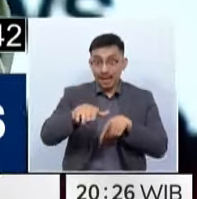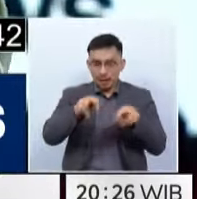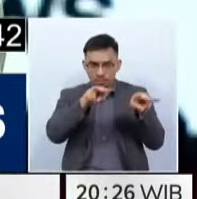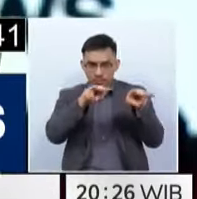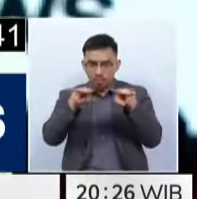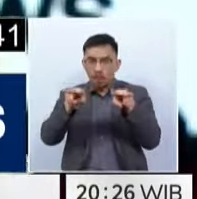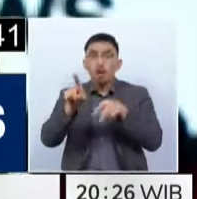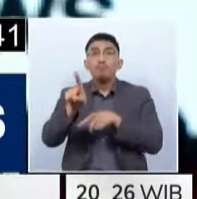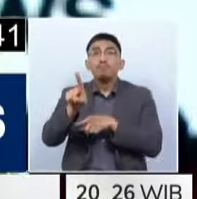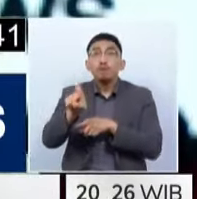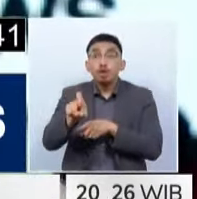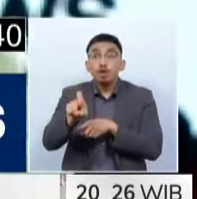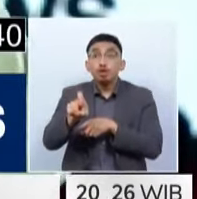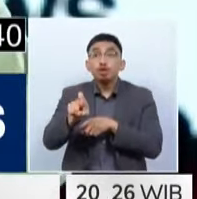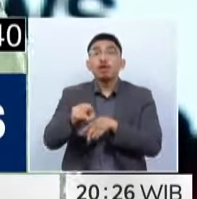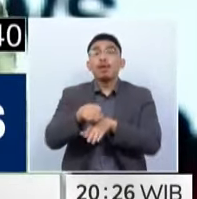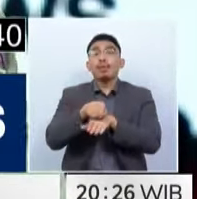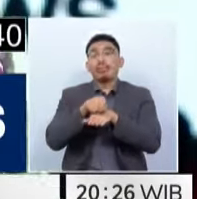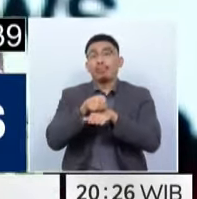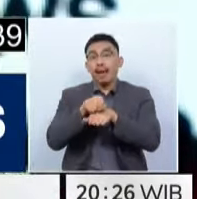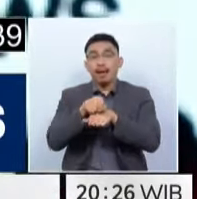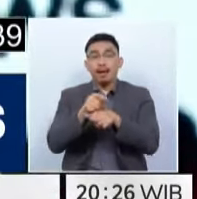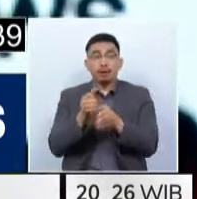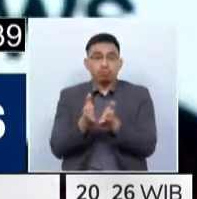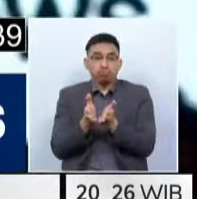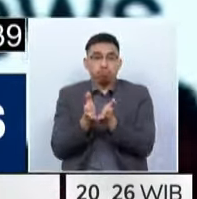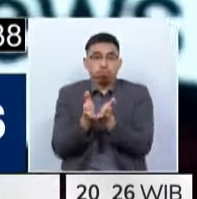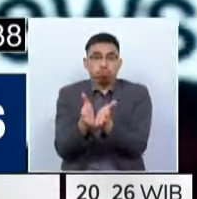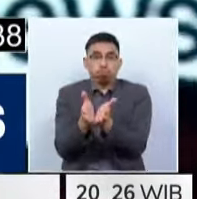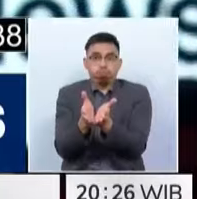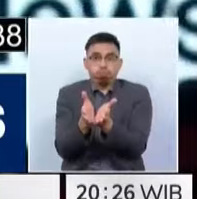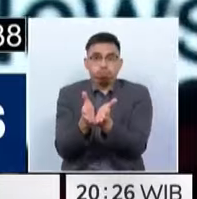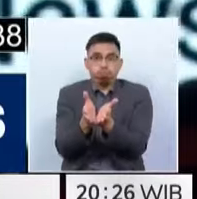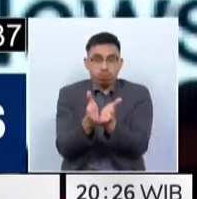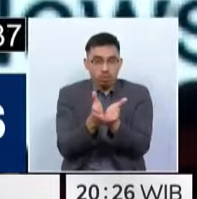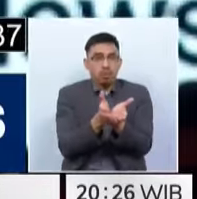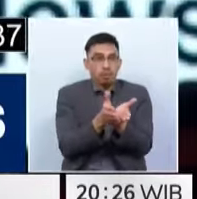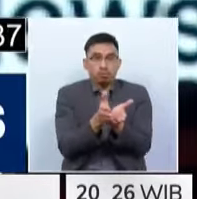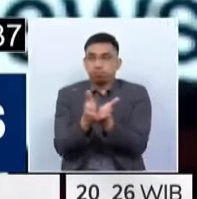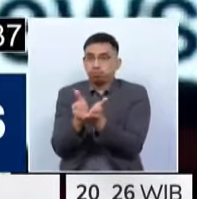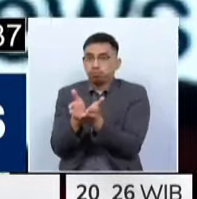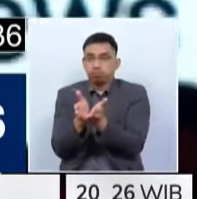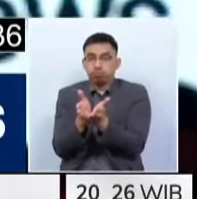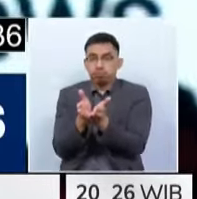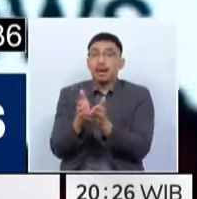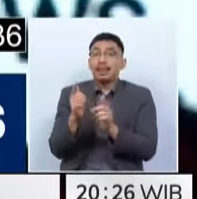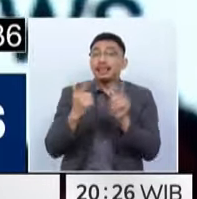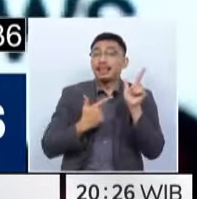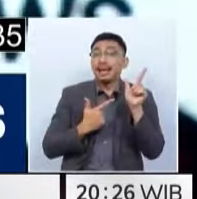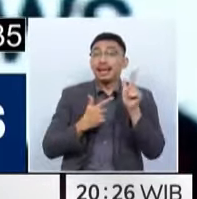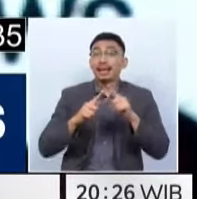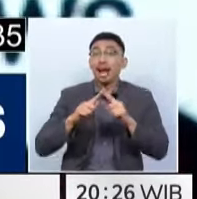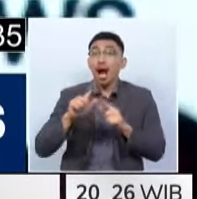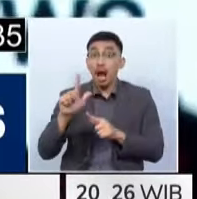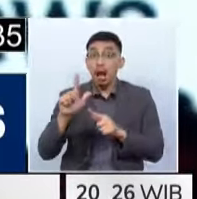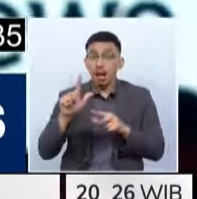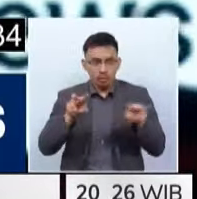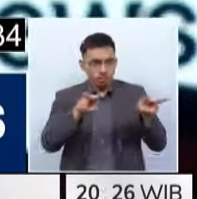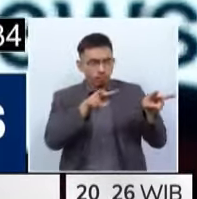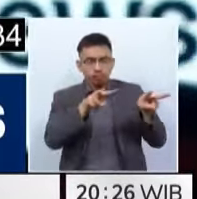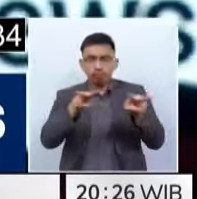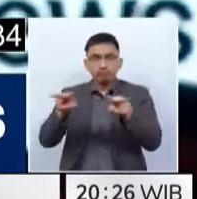terapung yang bisa dipakai untuk tentara-tentara TNI angkatan la untuk bisa ber patroli sehingga